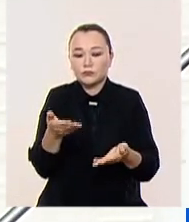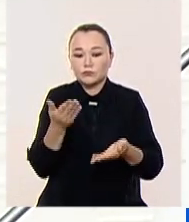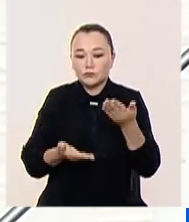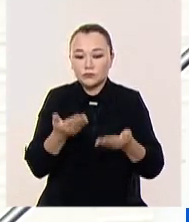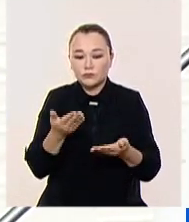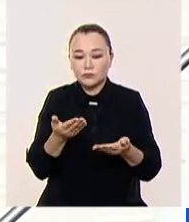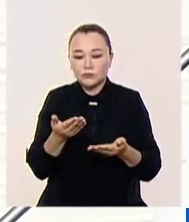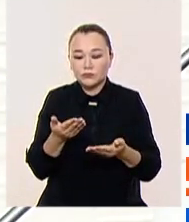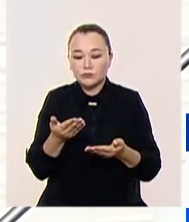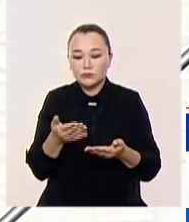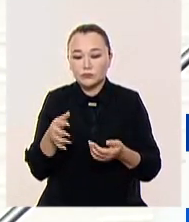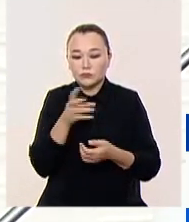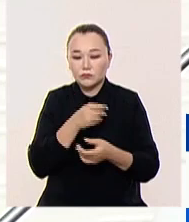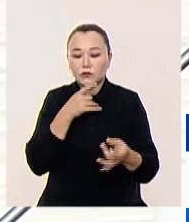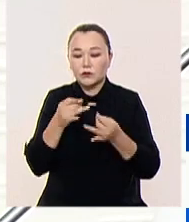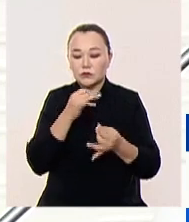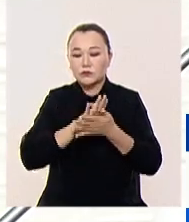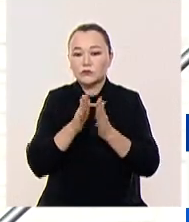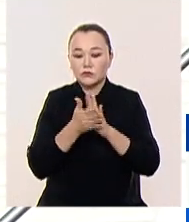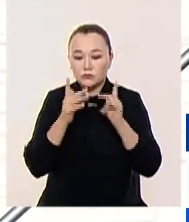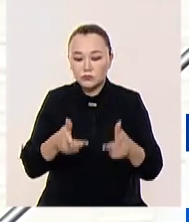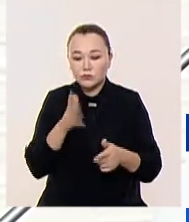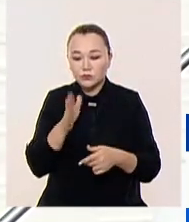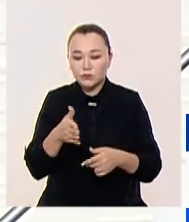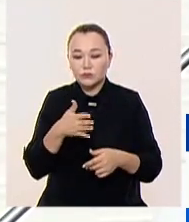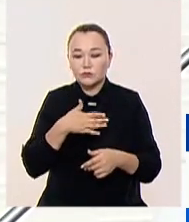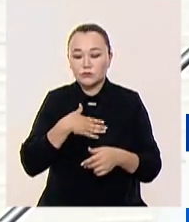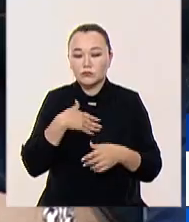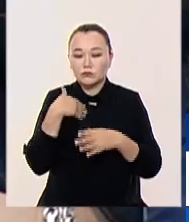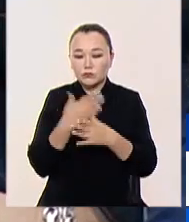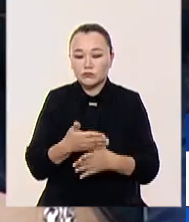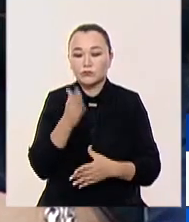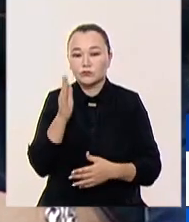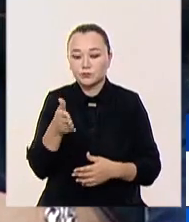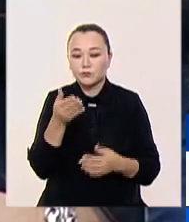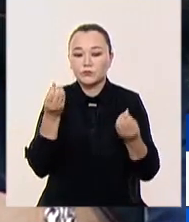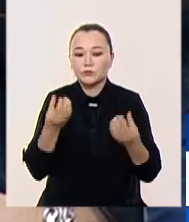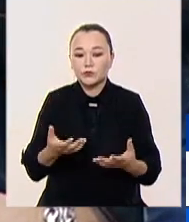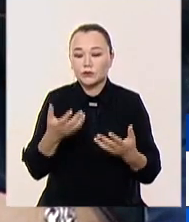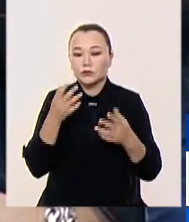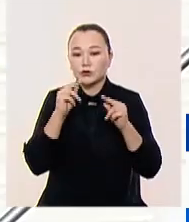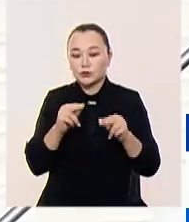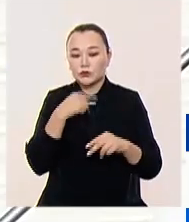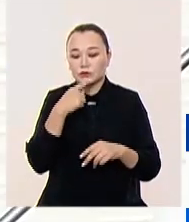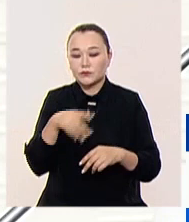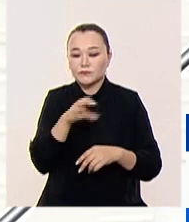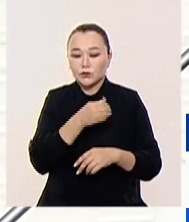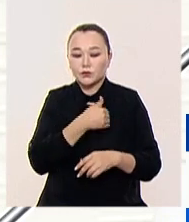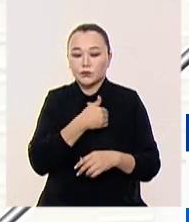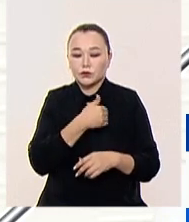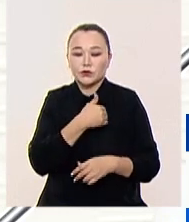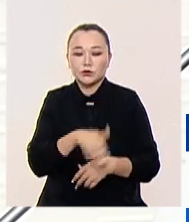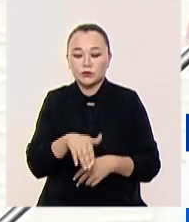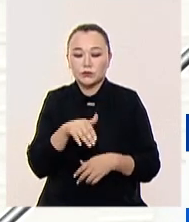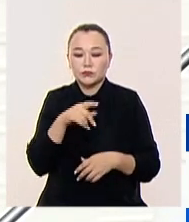с ассоциацией Хорика договоримся, от имени города я вам помогу. Просто, честно говоря, не все собственники желают этого. Ну,